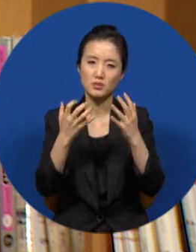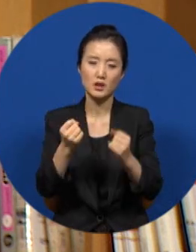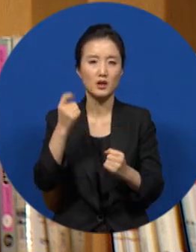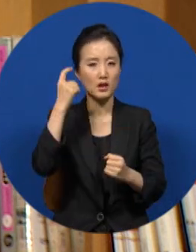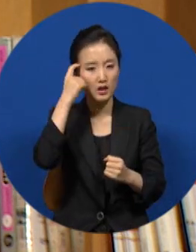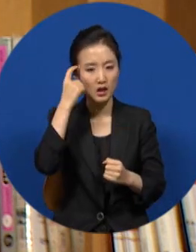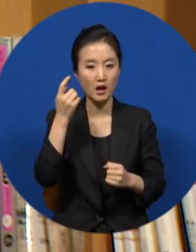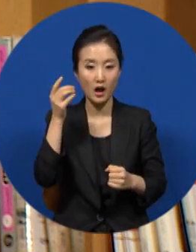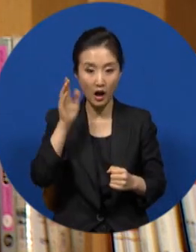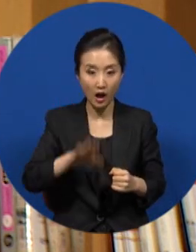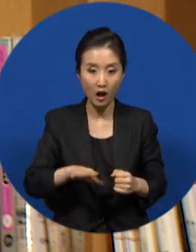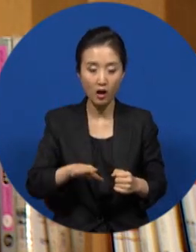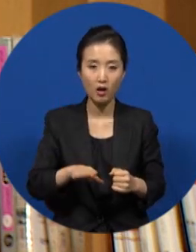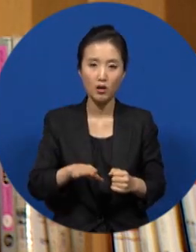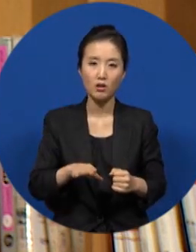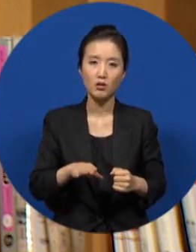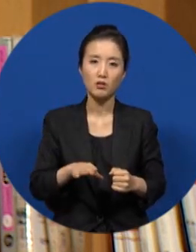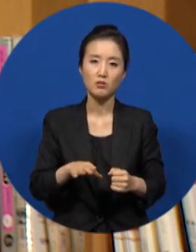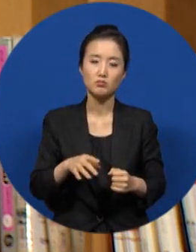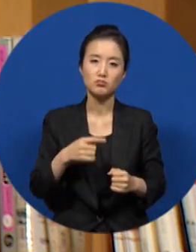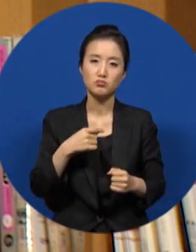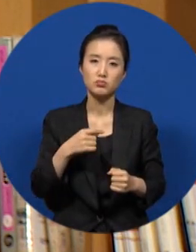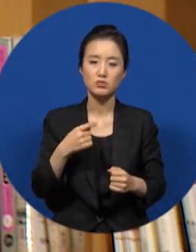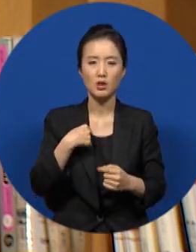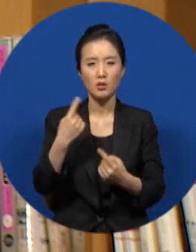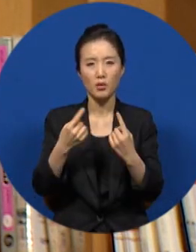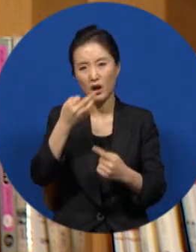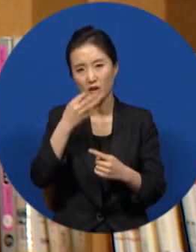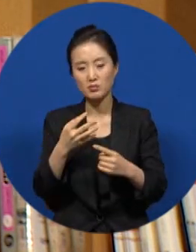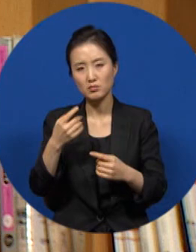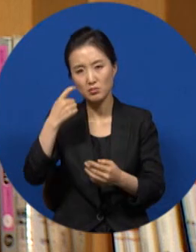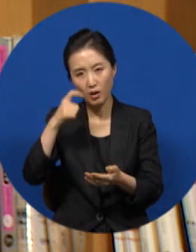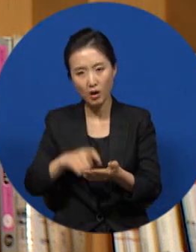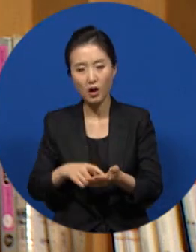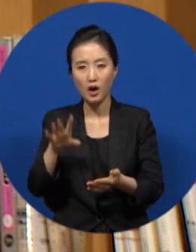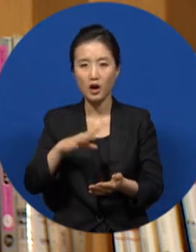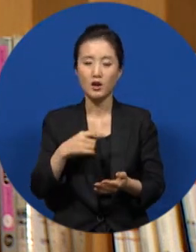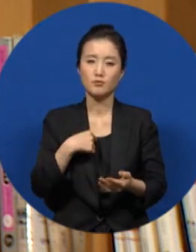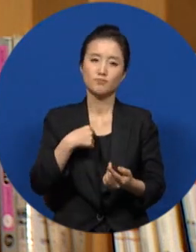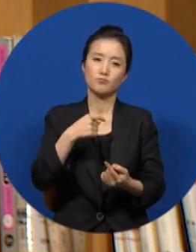운영 체제를 만들어서 납품하게 되면서 이제 큰 부를 축적하게 된 거죠. 자, 그런데